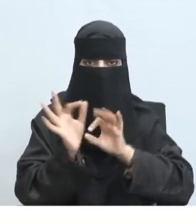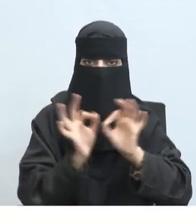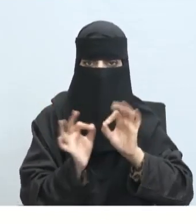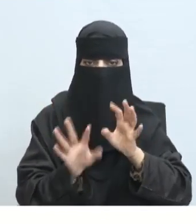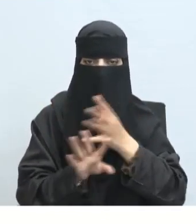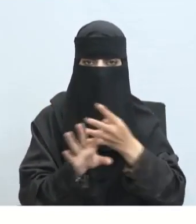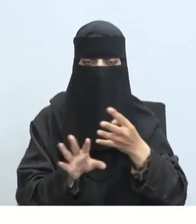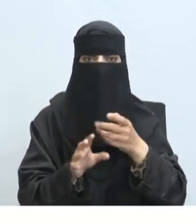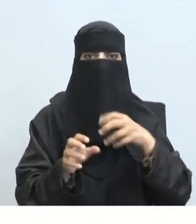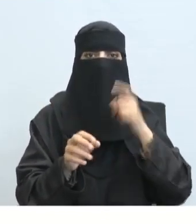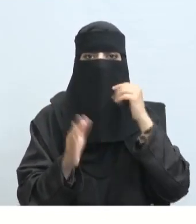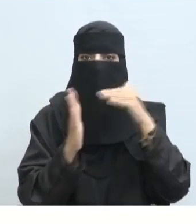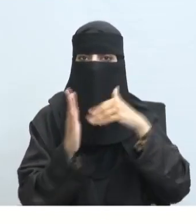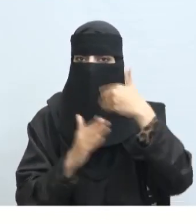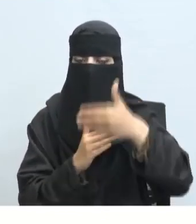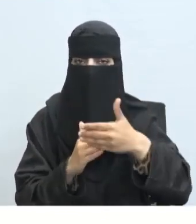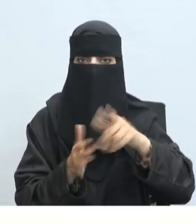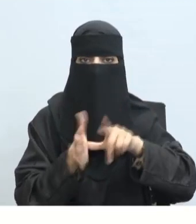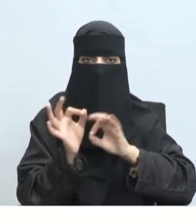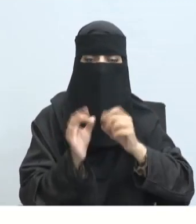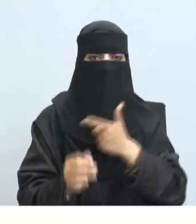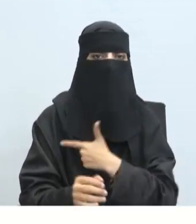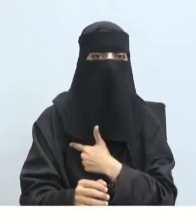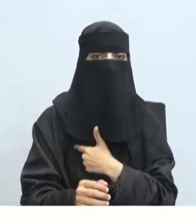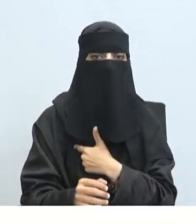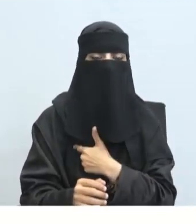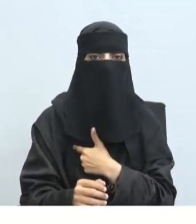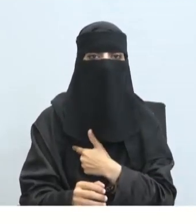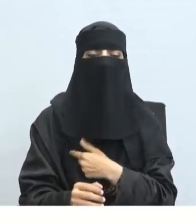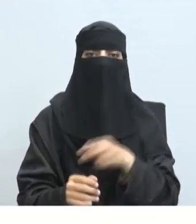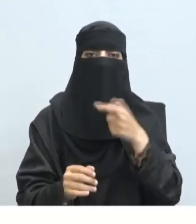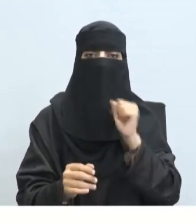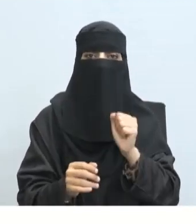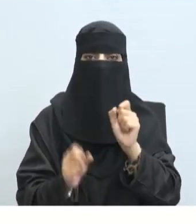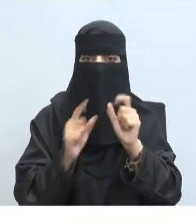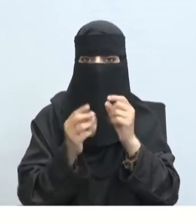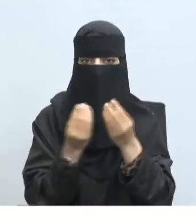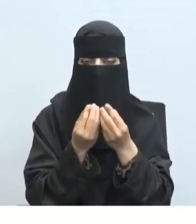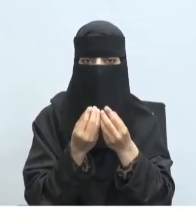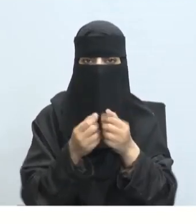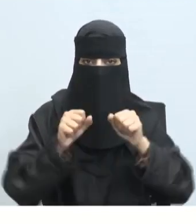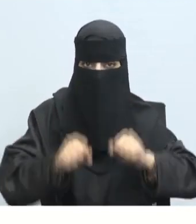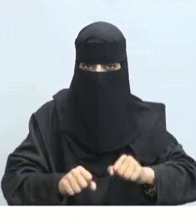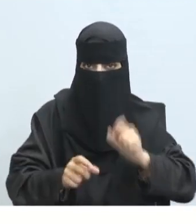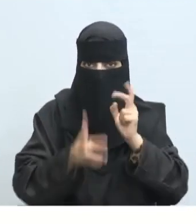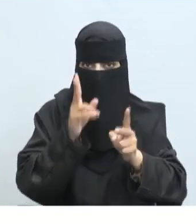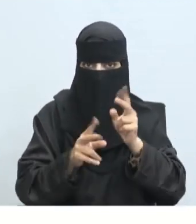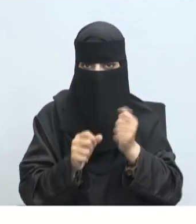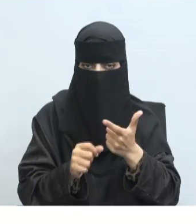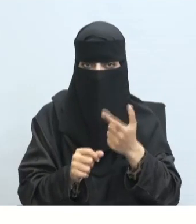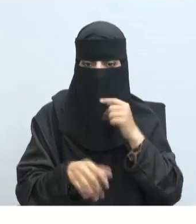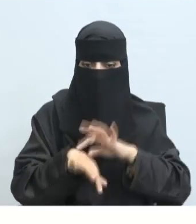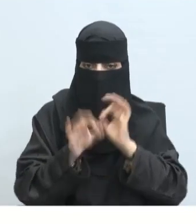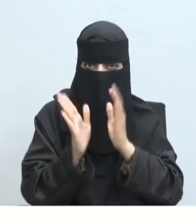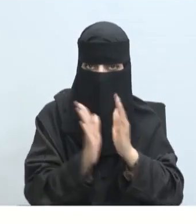المروع من خلال تقييم المخاطر تخطيط الموارد وهذا اسميناه بتقنيات اداره المشروع ذكرنا دائما ما يتم تقسيم العمل وفق جدول